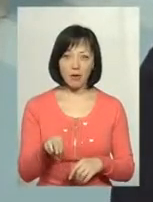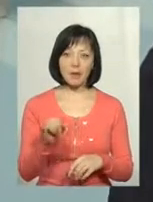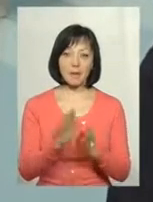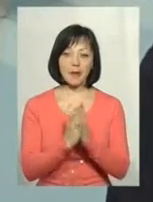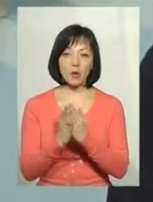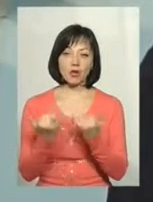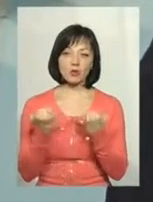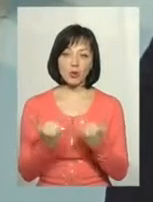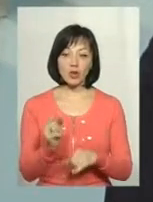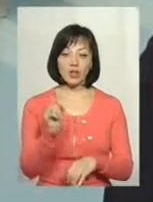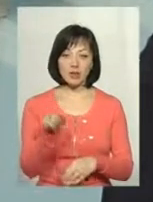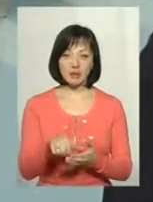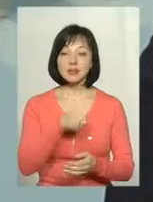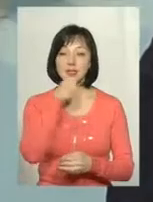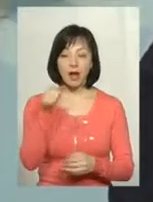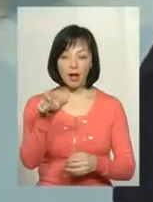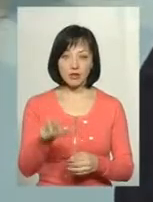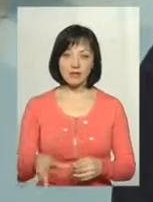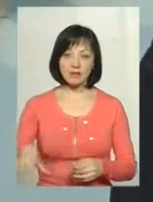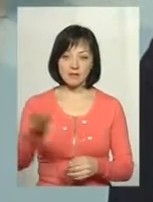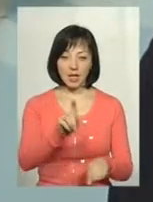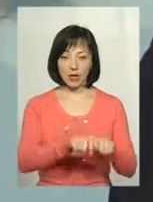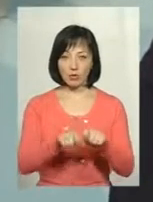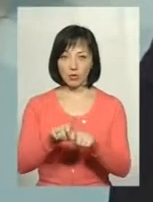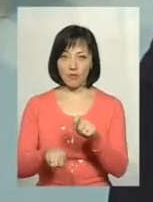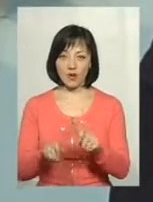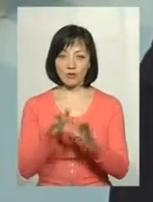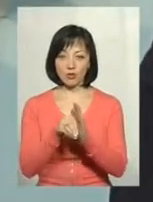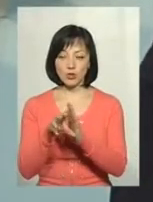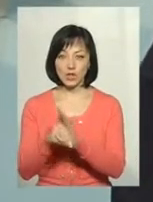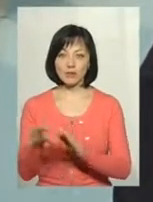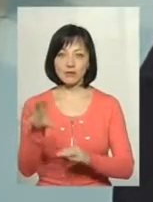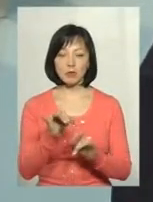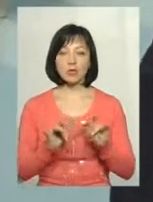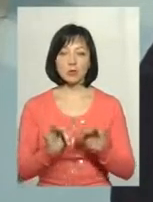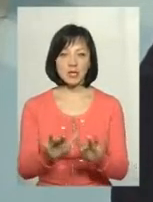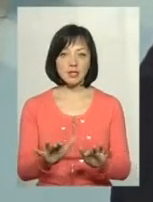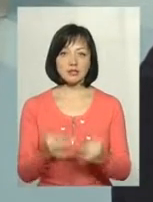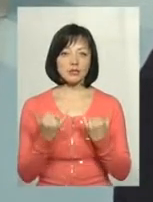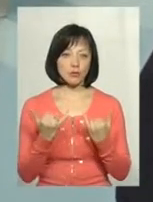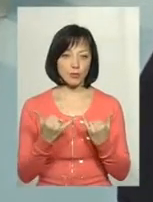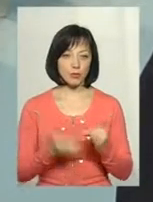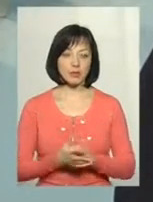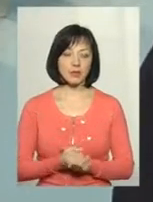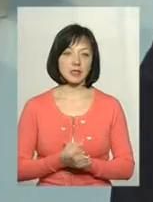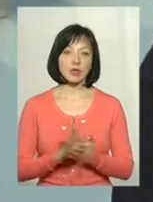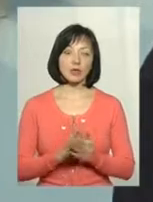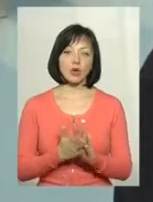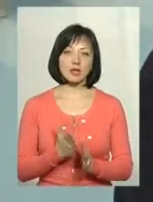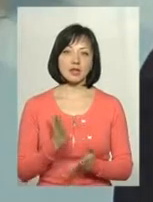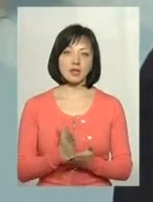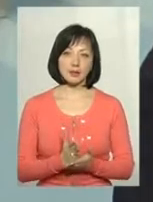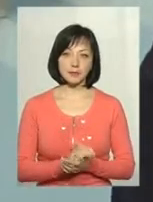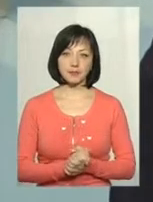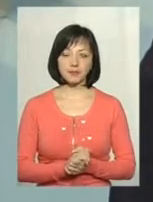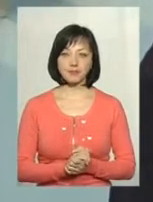Це сьогодні він має це все контролювати, долучатися до тих процесів, до тих сьогодні ситуацій, які сьогодні є в